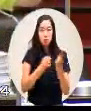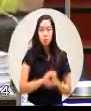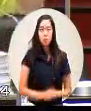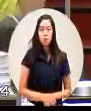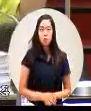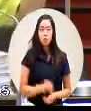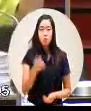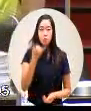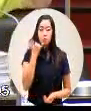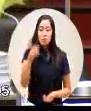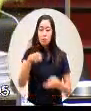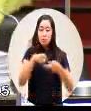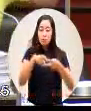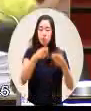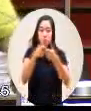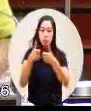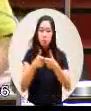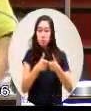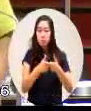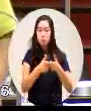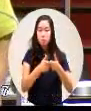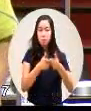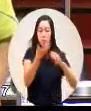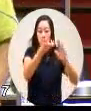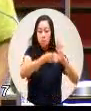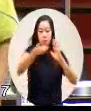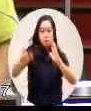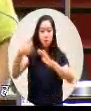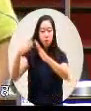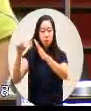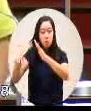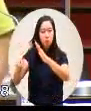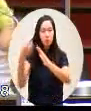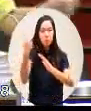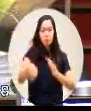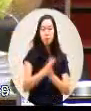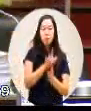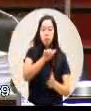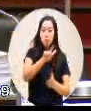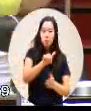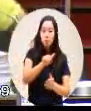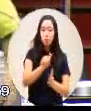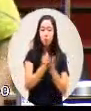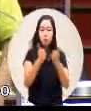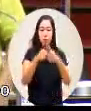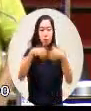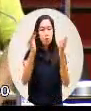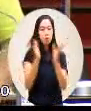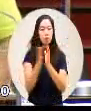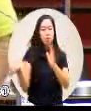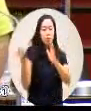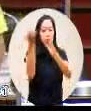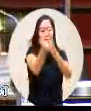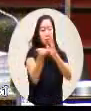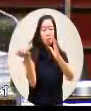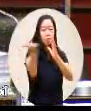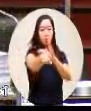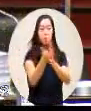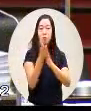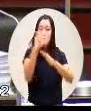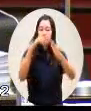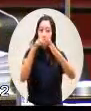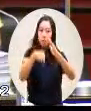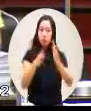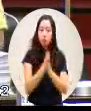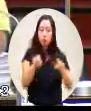把伊的工会搬去学校，搁一个教师会，两个好了进驻学校。这个契